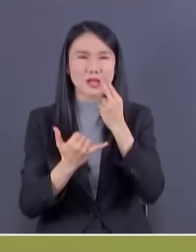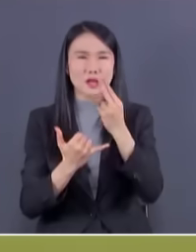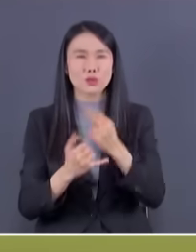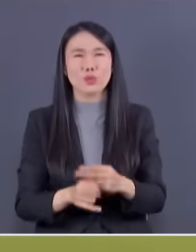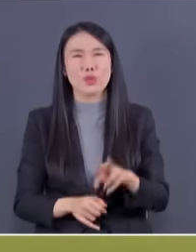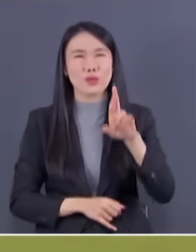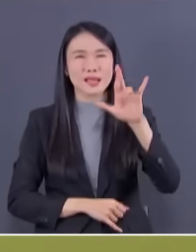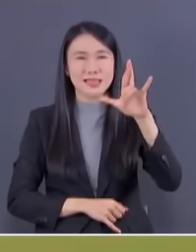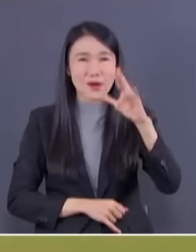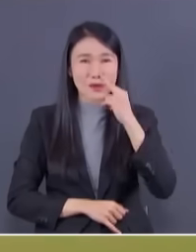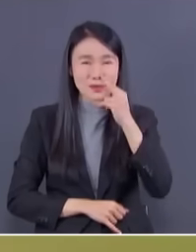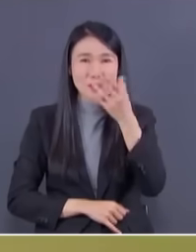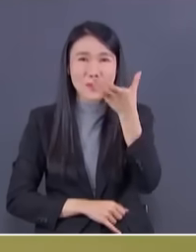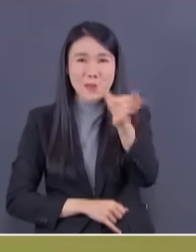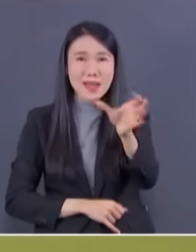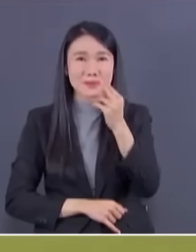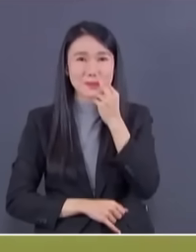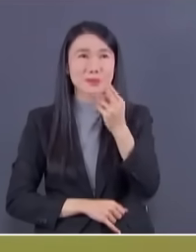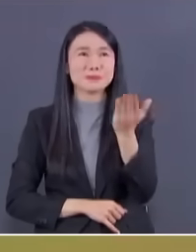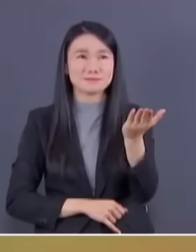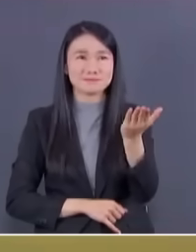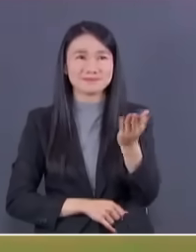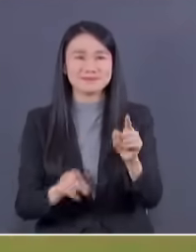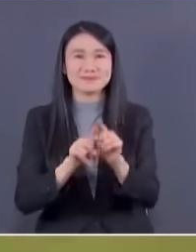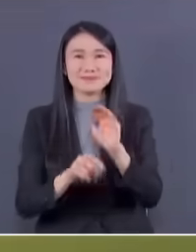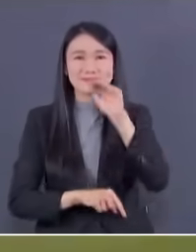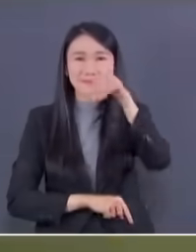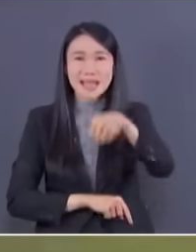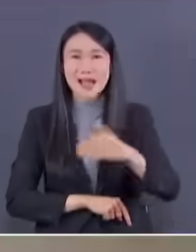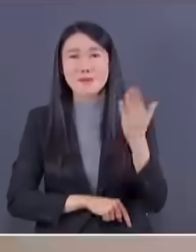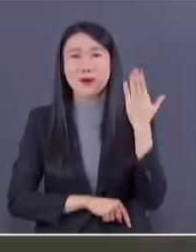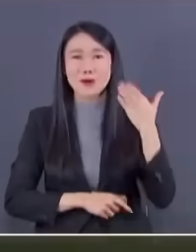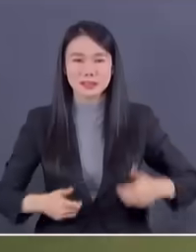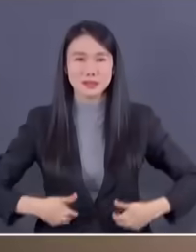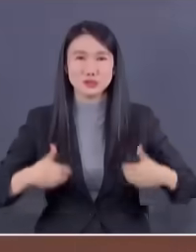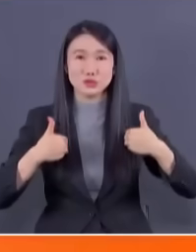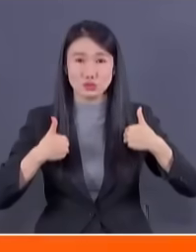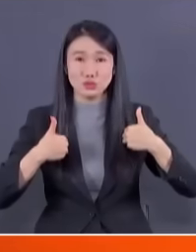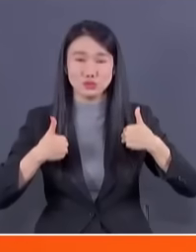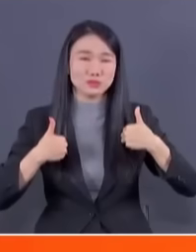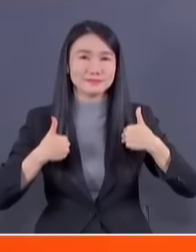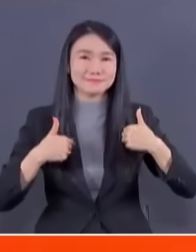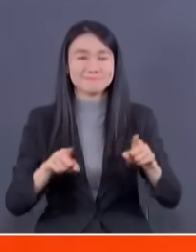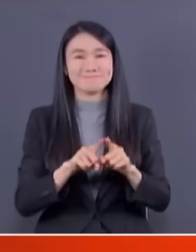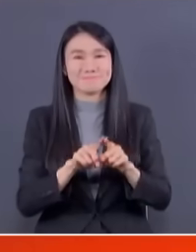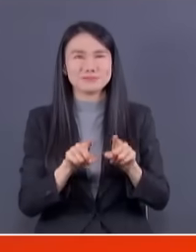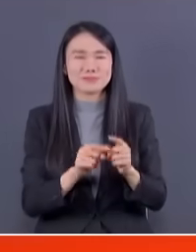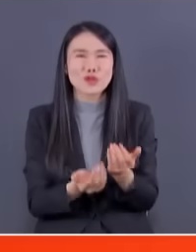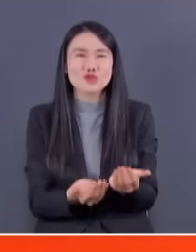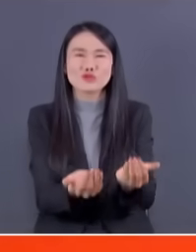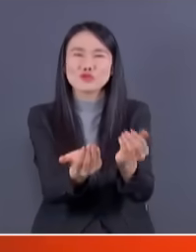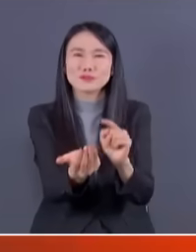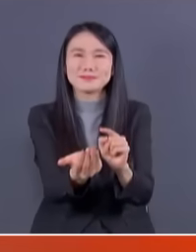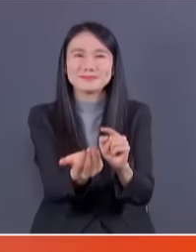ลัยครับพร้อมกับแชร์ภาพของเจ้าน้องตุลาตอนที่เขายังมีชีวิตอยู่ครับเนื่องจากว่าเขาเป็นลูกช้าง